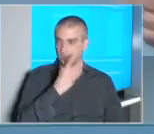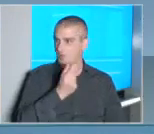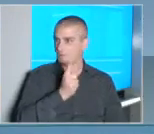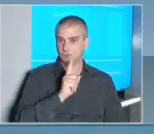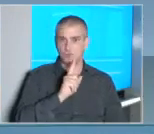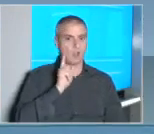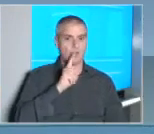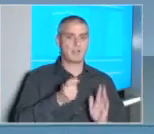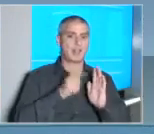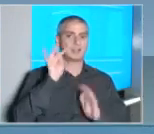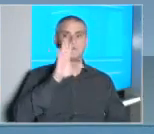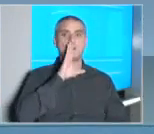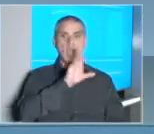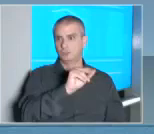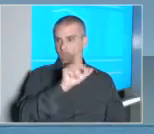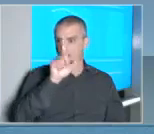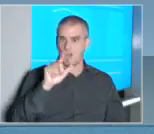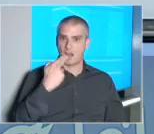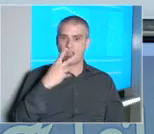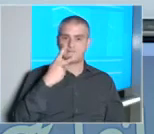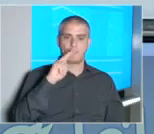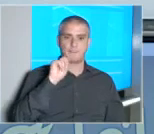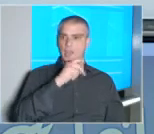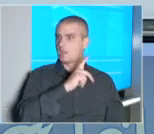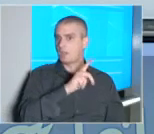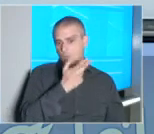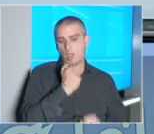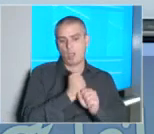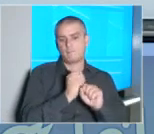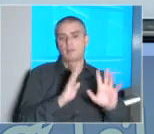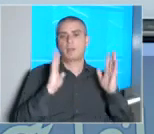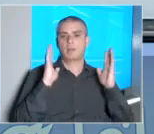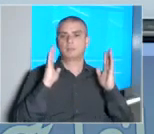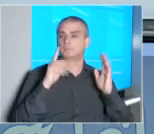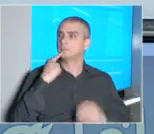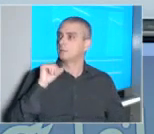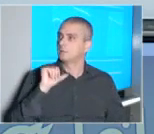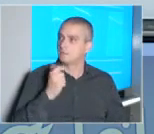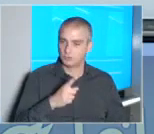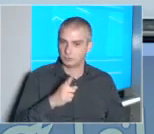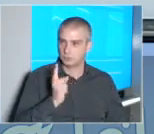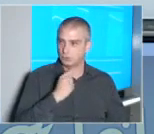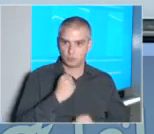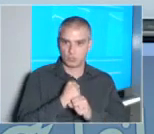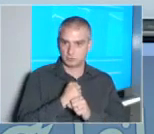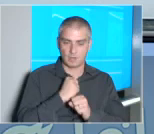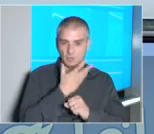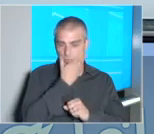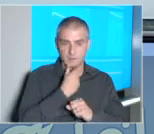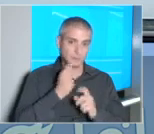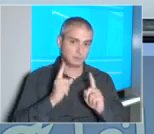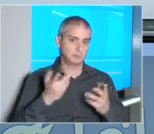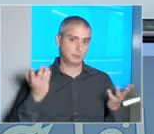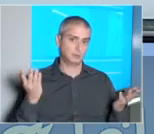שהם לא קוראים לזה תביעות השתקה, אנשי לה פמיליה, אבל יכול להיות שככה זה עובד. קודם כל, מי שעושה עבודה יפה,